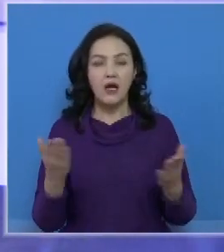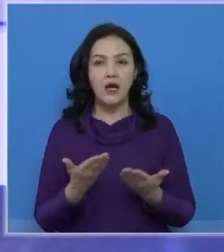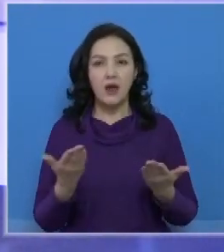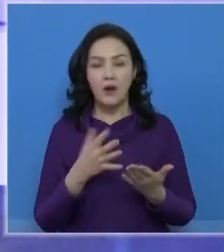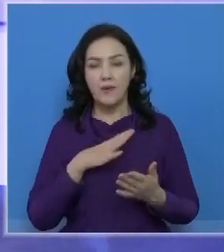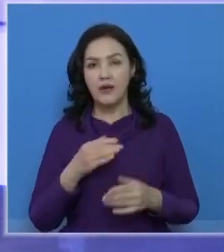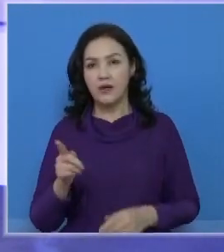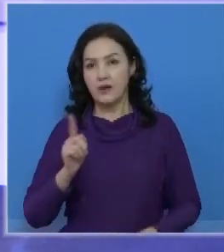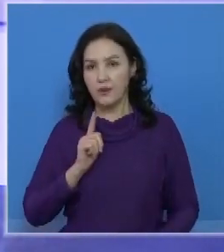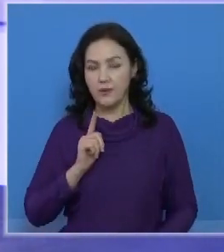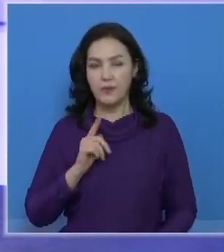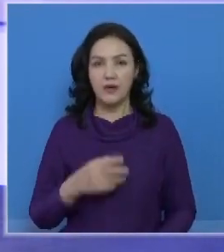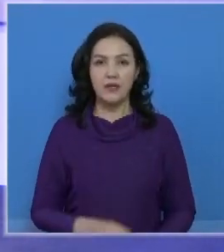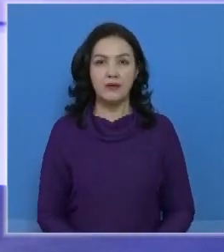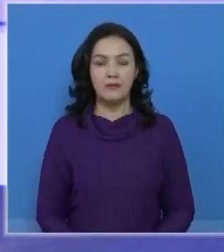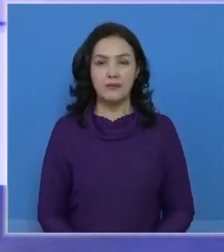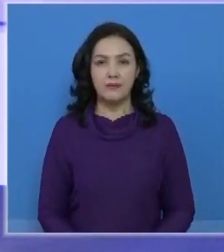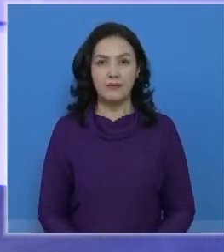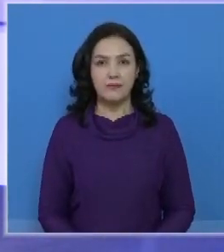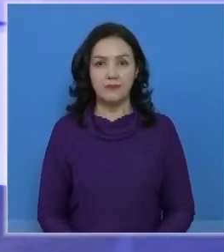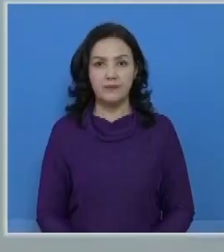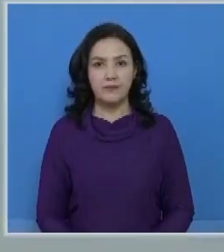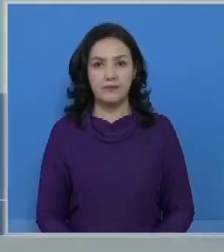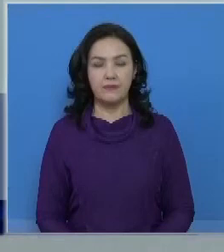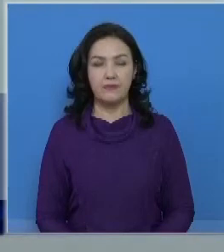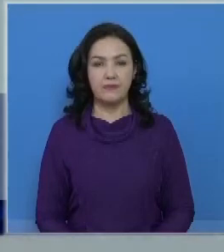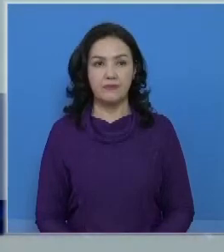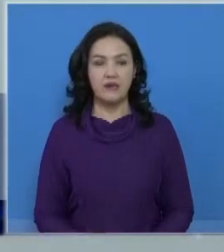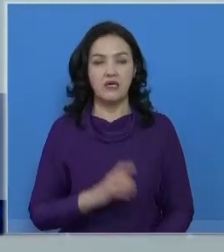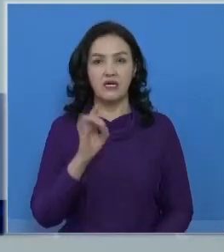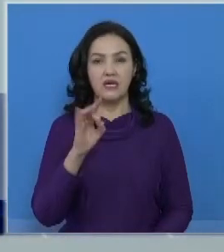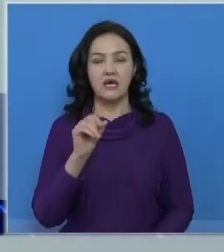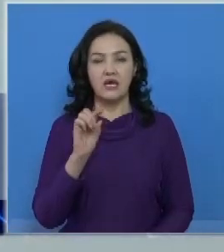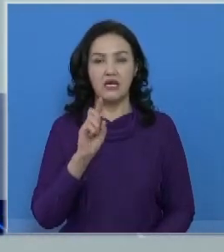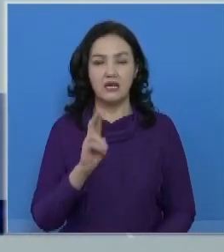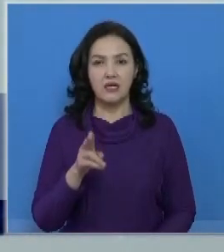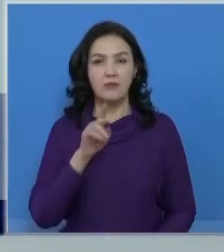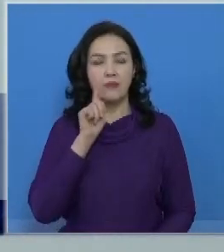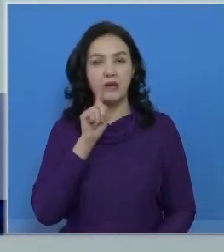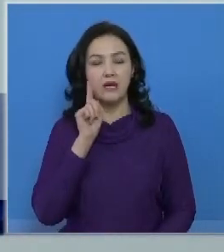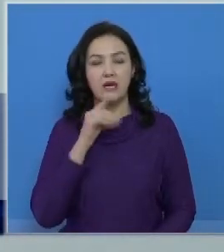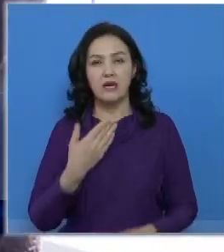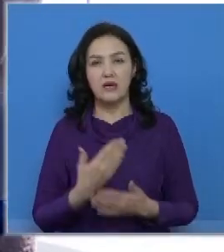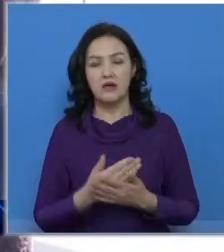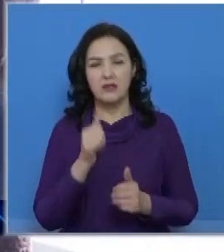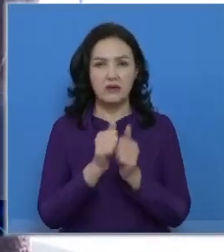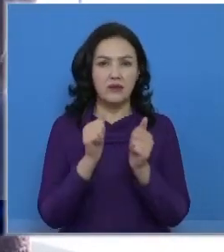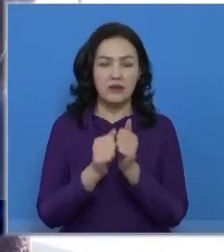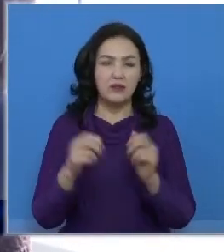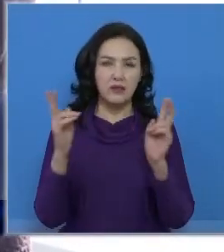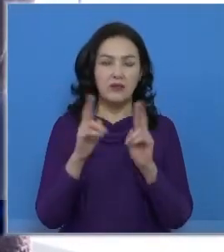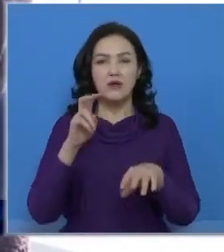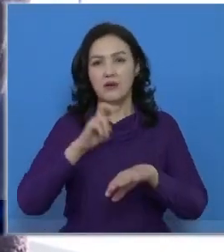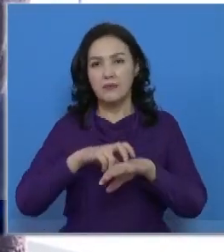результат специалисты в сюжете икары карашаевой рак молодеет это выражение Стало уже крылатым среди врачей